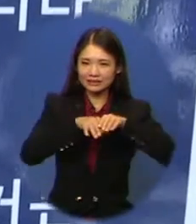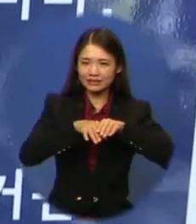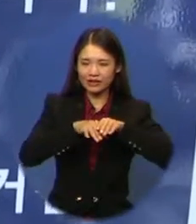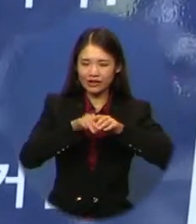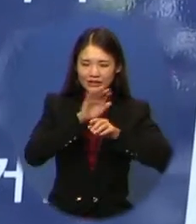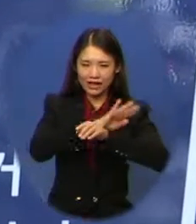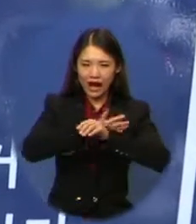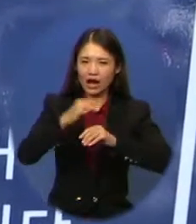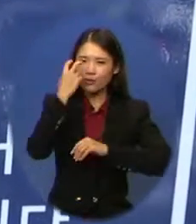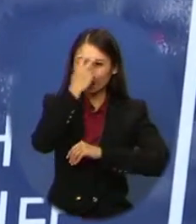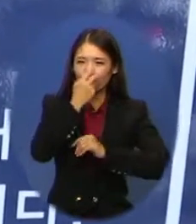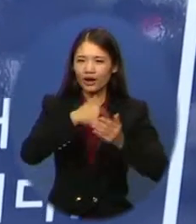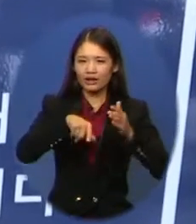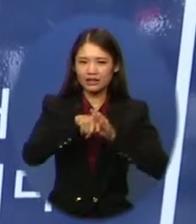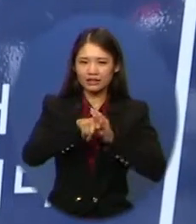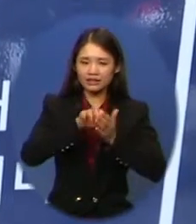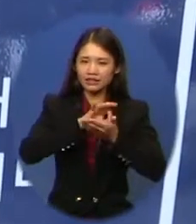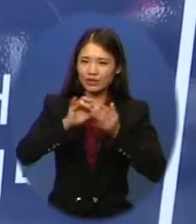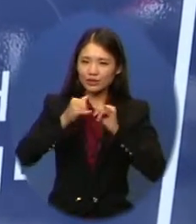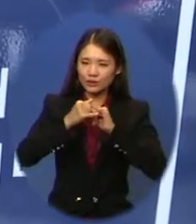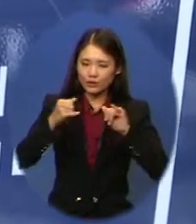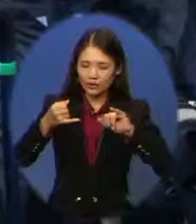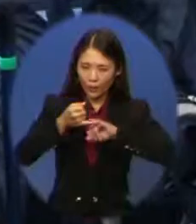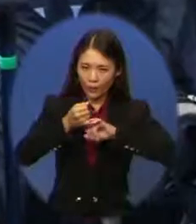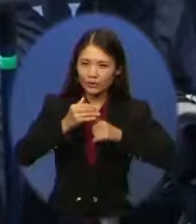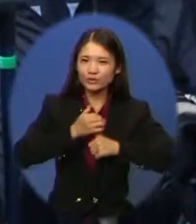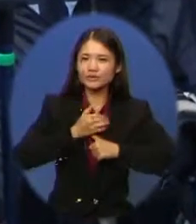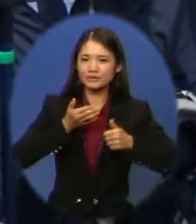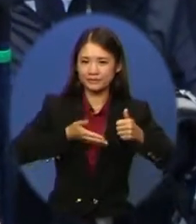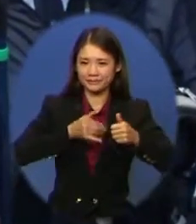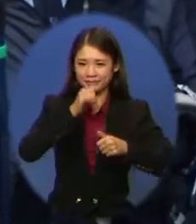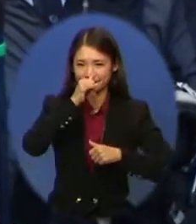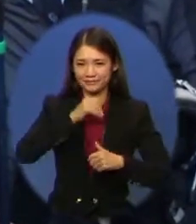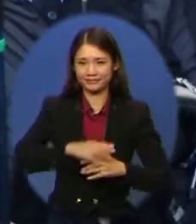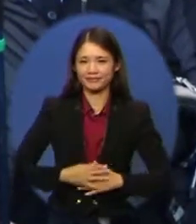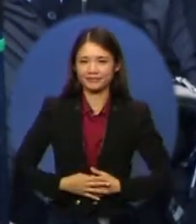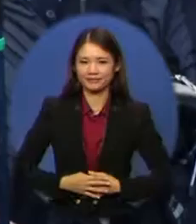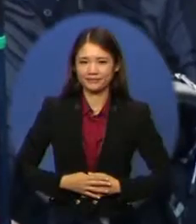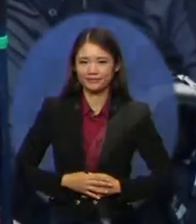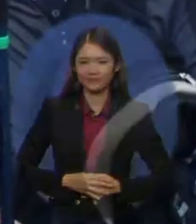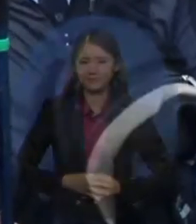안전을 위해 각별히 신경 써야 할 부분인 것 같습니다.